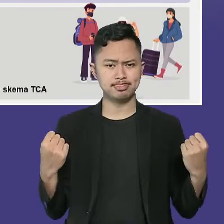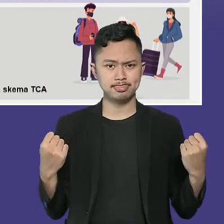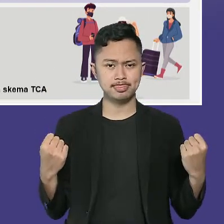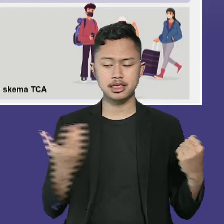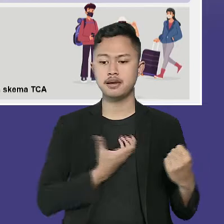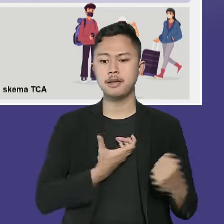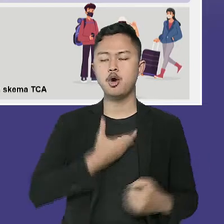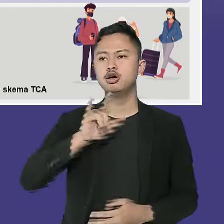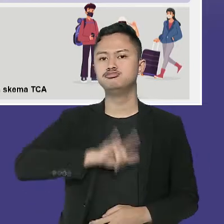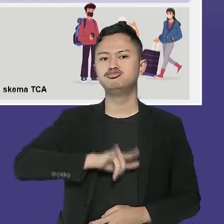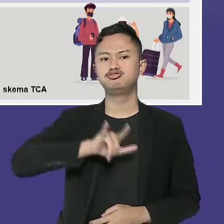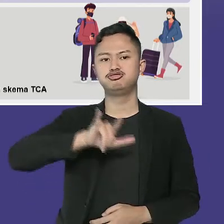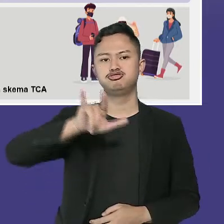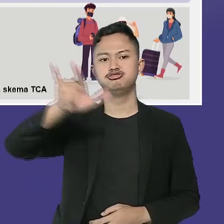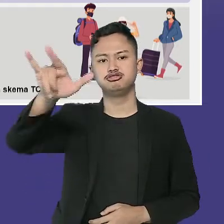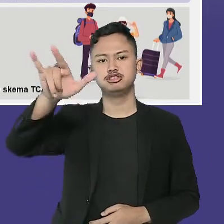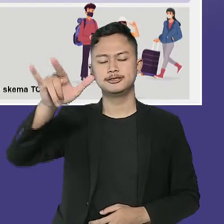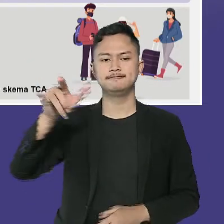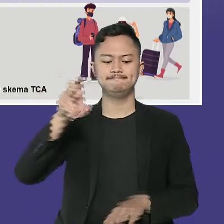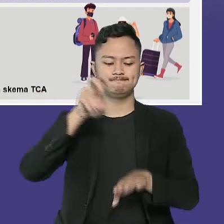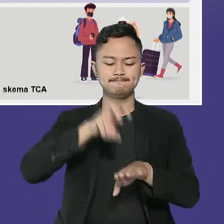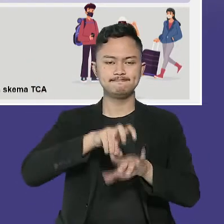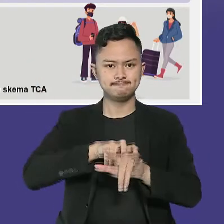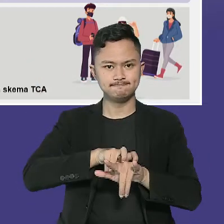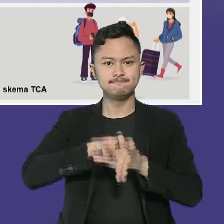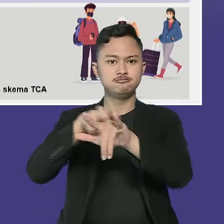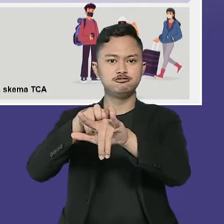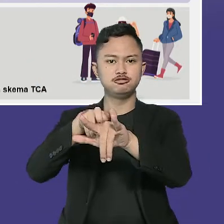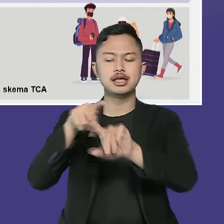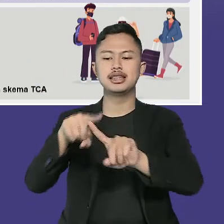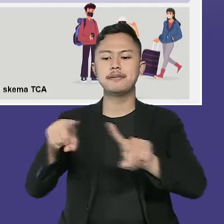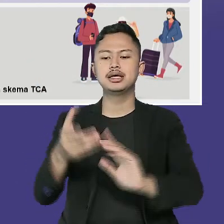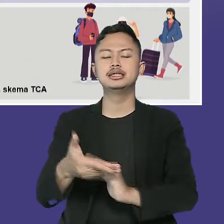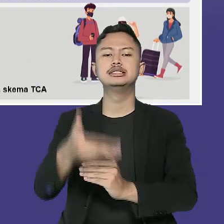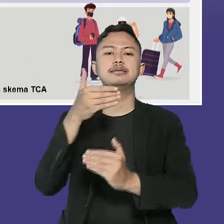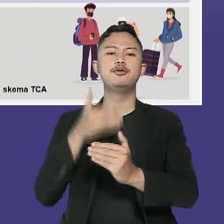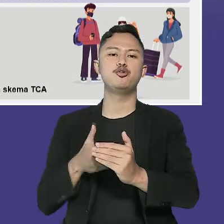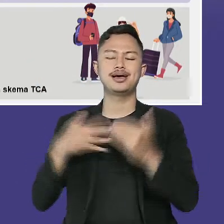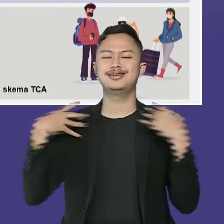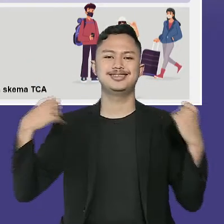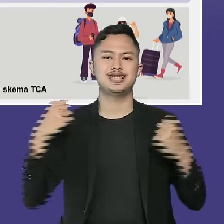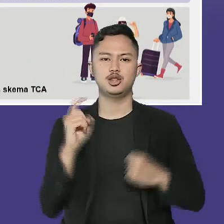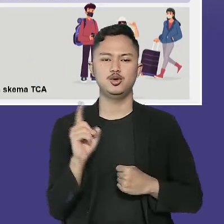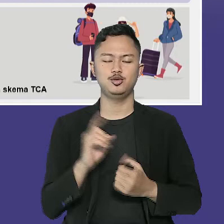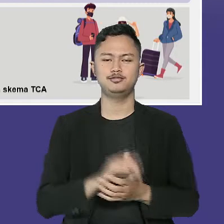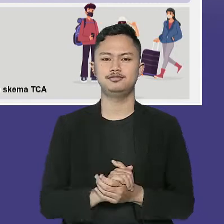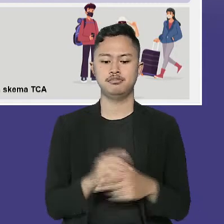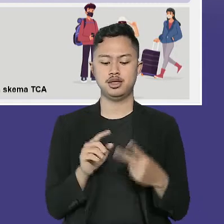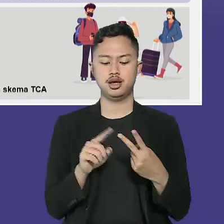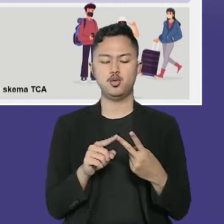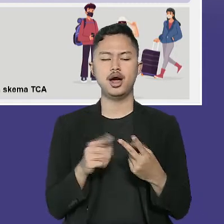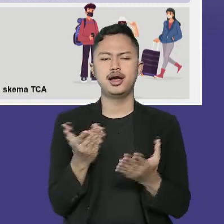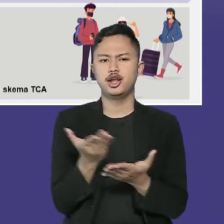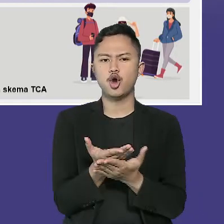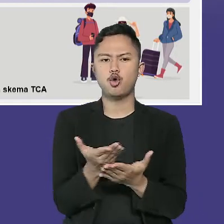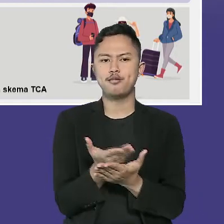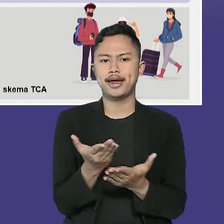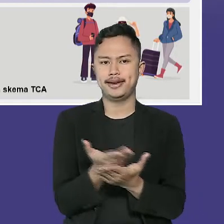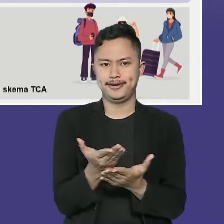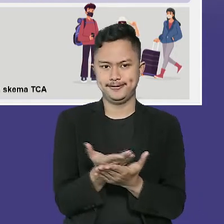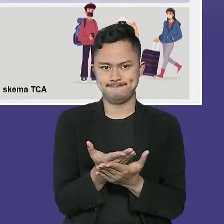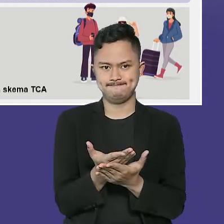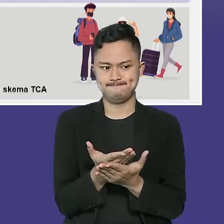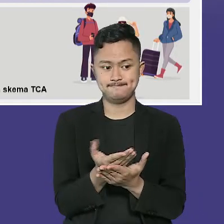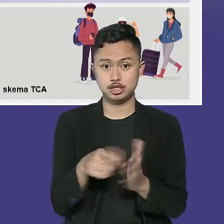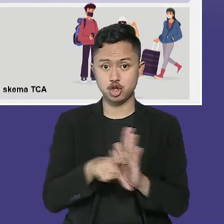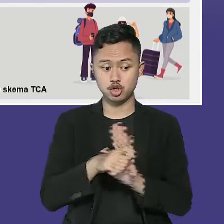memutuskan untuk melakukan perjalanan. Selanjutnya, pastikan seluruh dokumen yang diperlukan saat pemeriksaan di